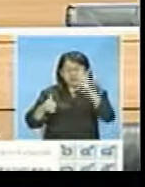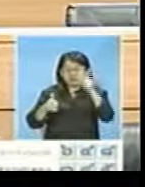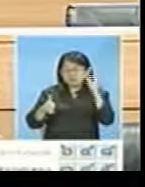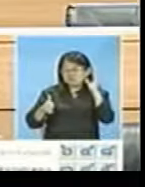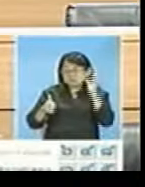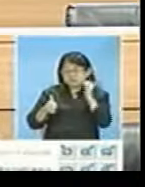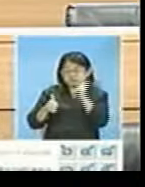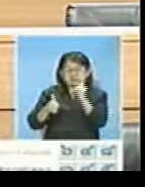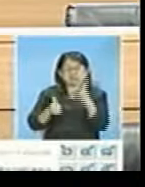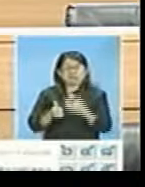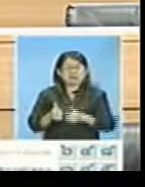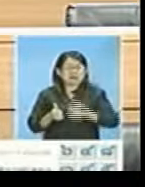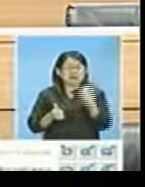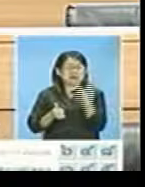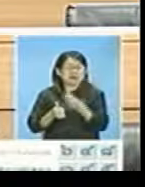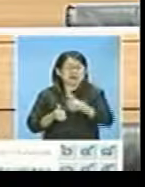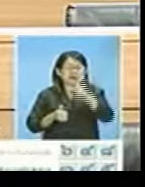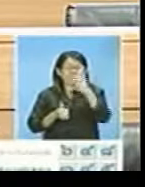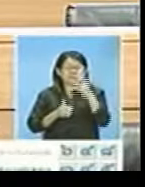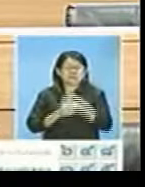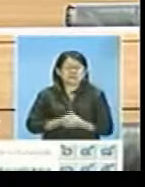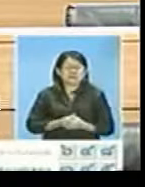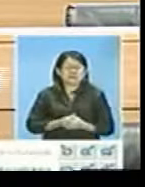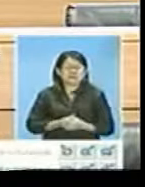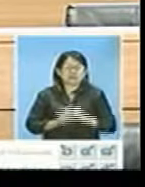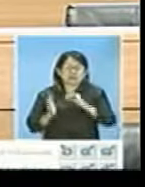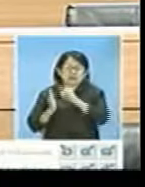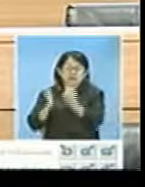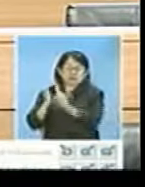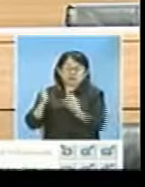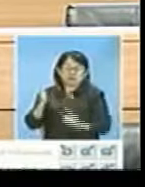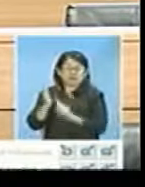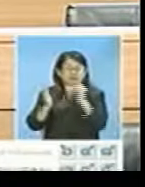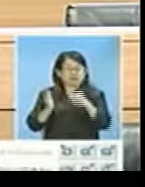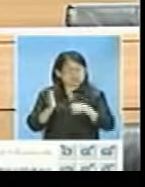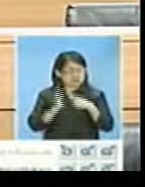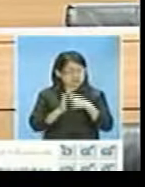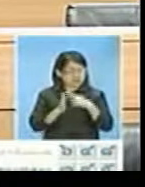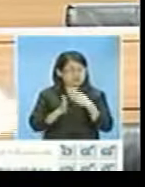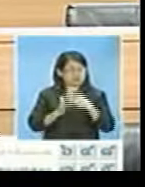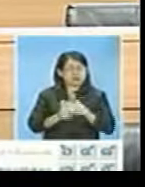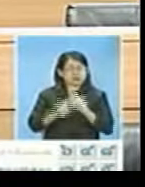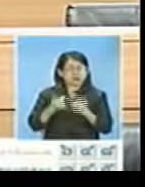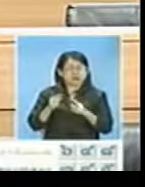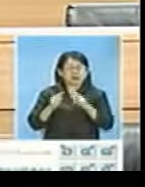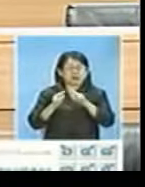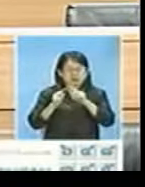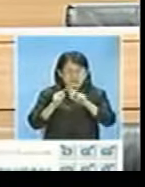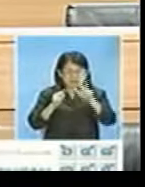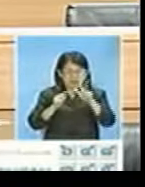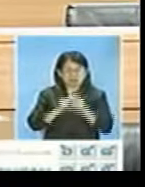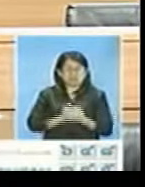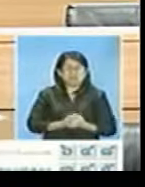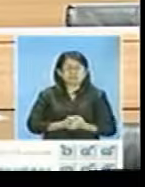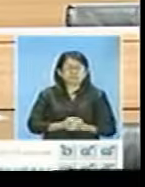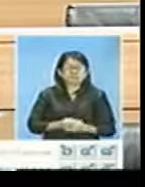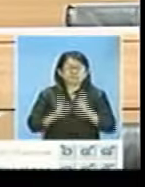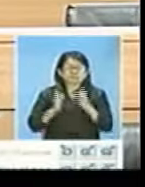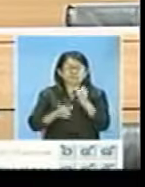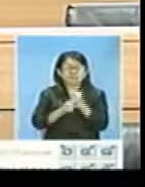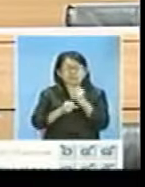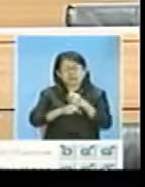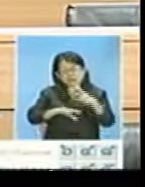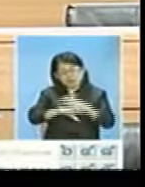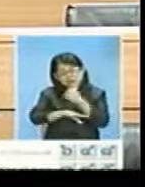นึ่งคนเดียวนี่คือเหตุผลของผมส่วนวงเล็บที่3นะครับพวกนักการเมืองพวกสสส